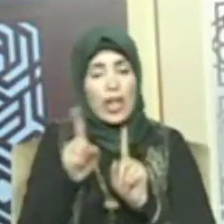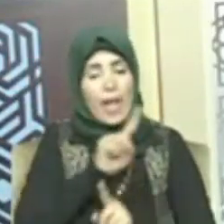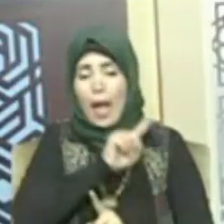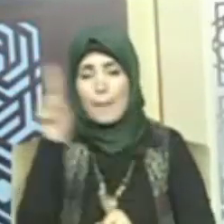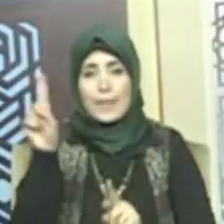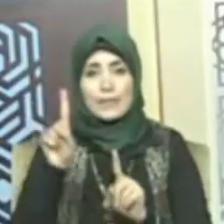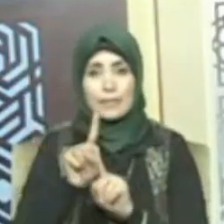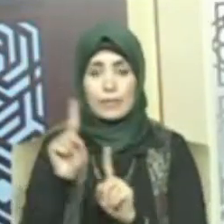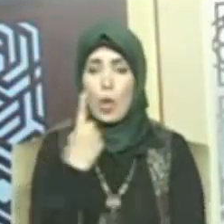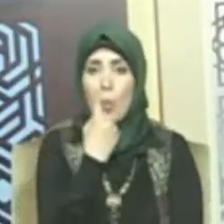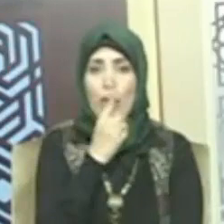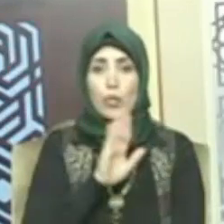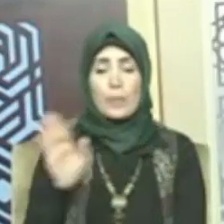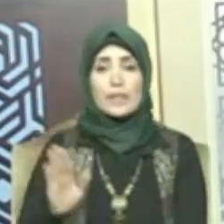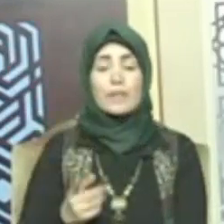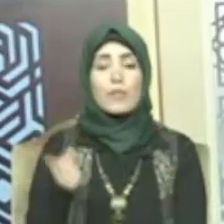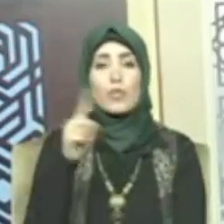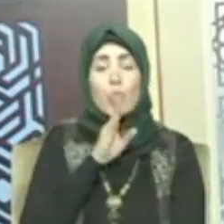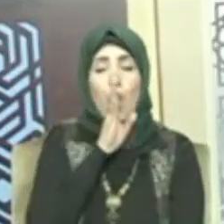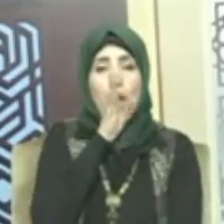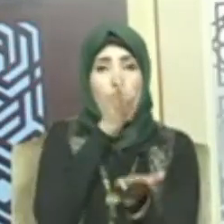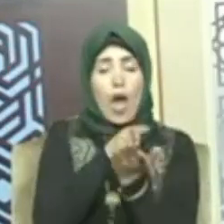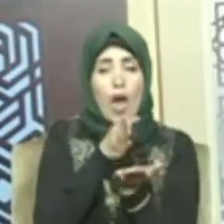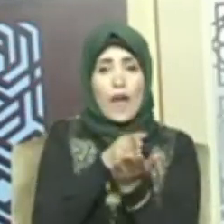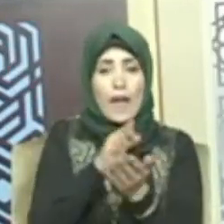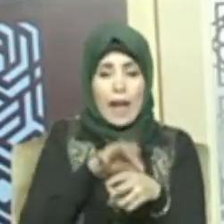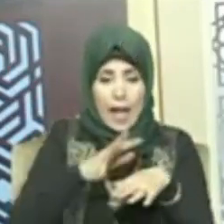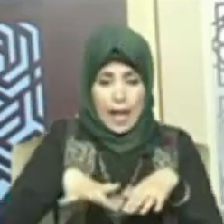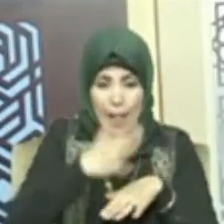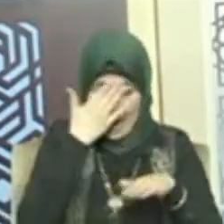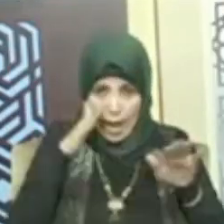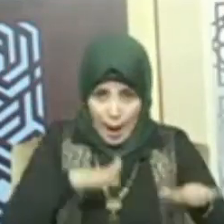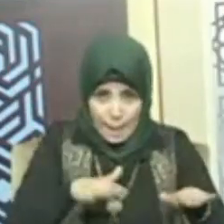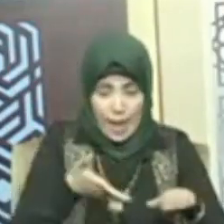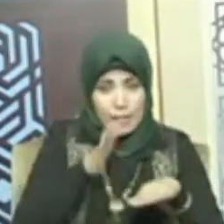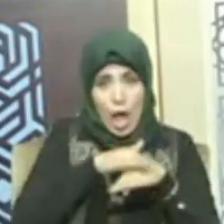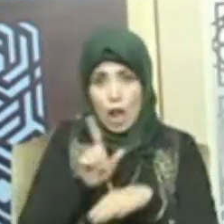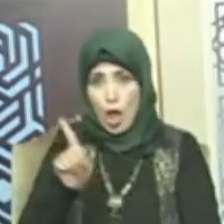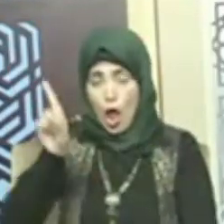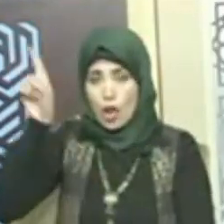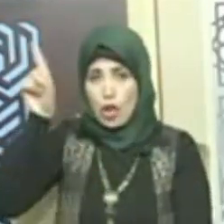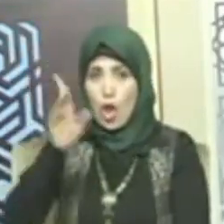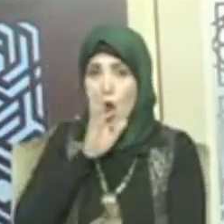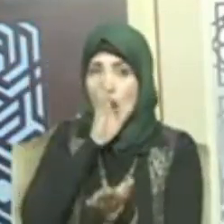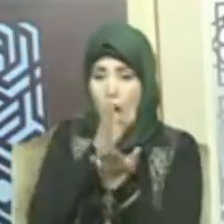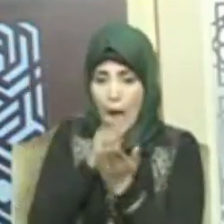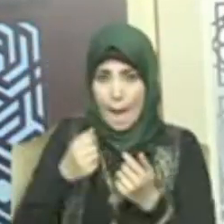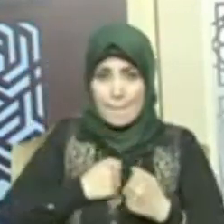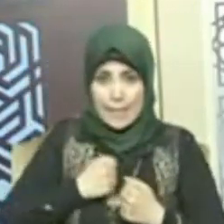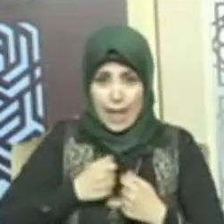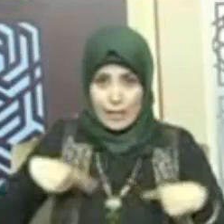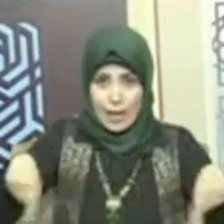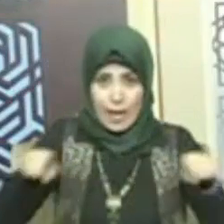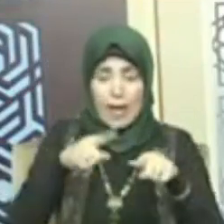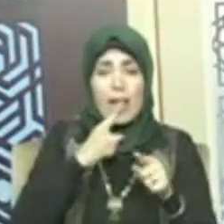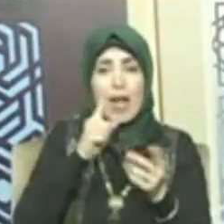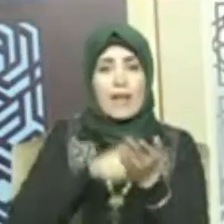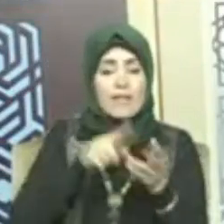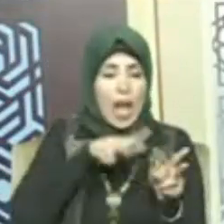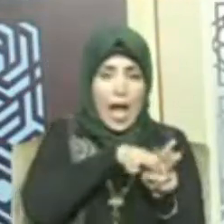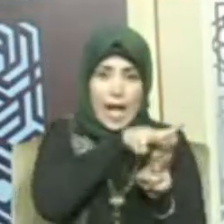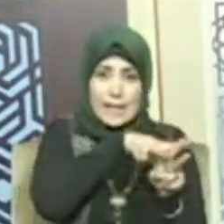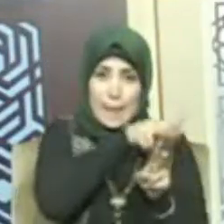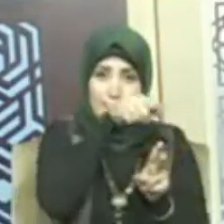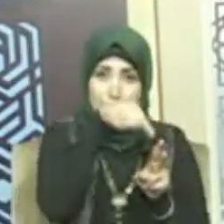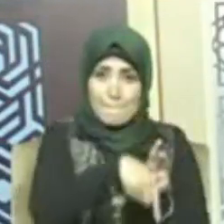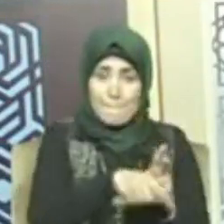الله ألا يعذب من مات لم يشرك به شيئا.